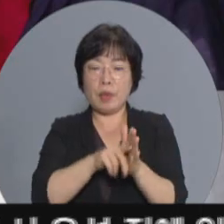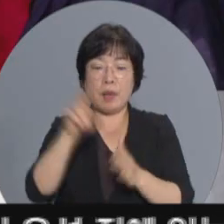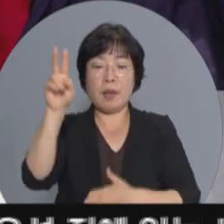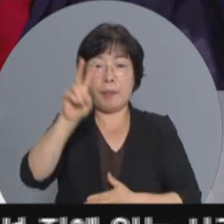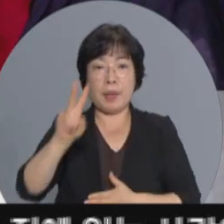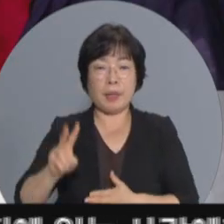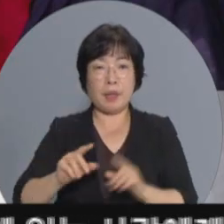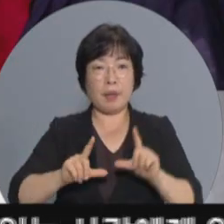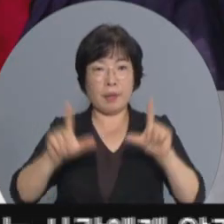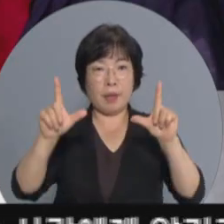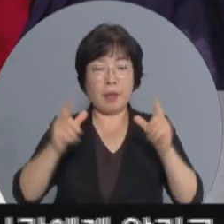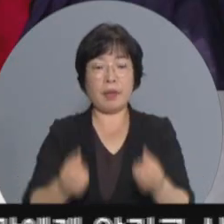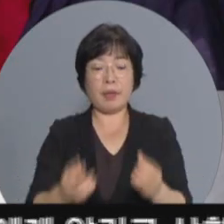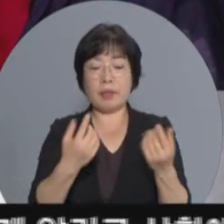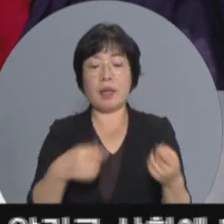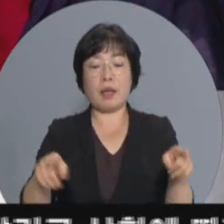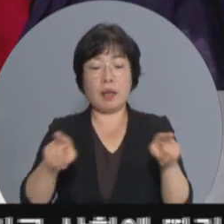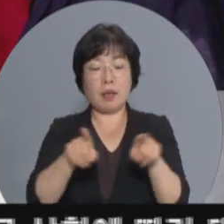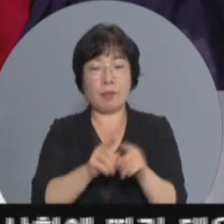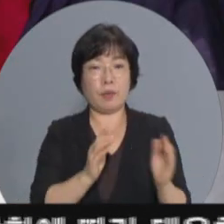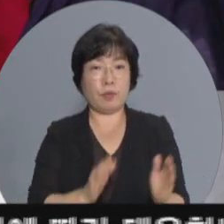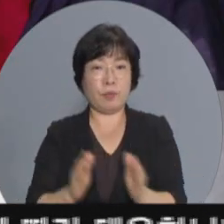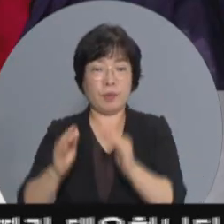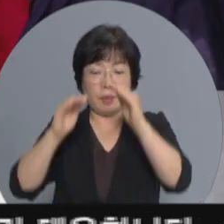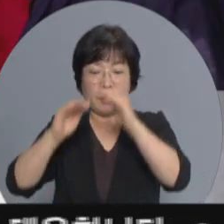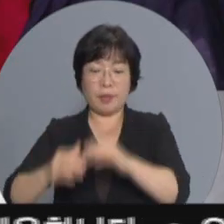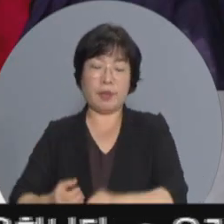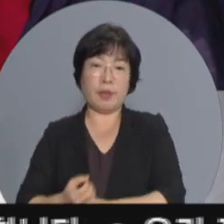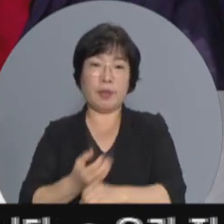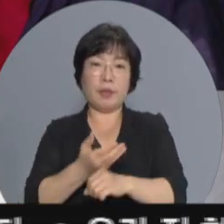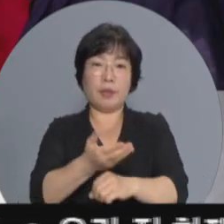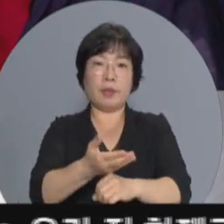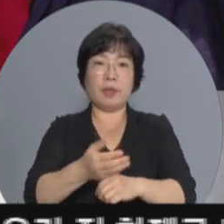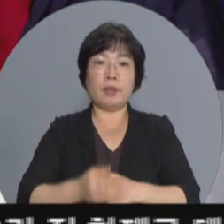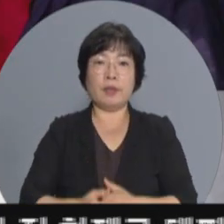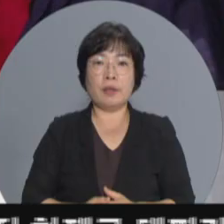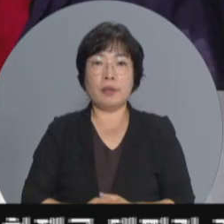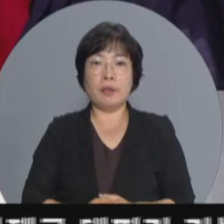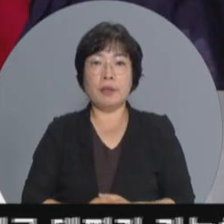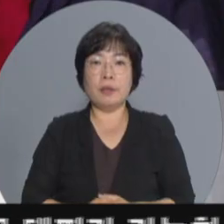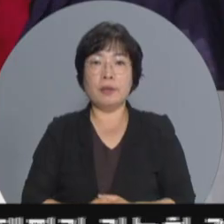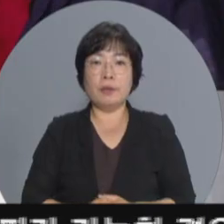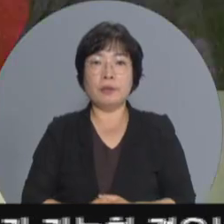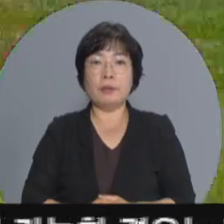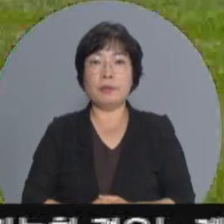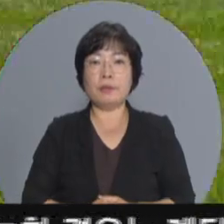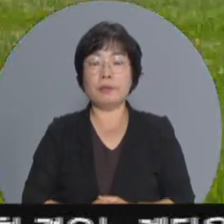베트남인의 날 행사도 이어질 예정입니다 신광하 기자가 보도합니다